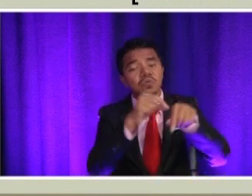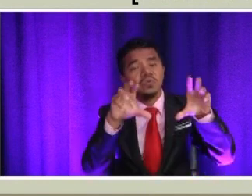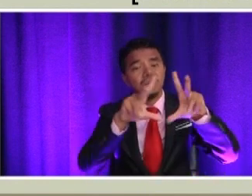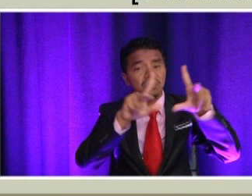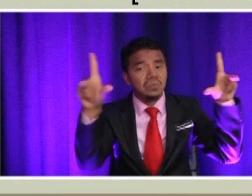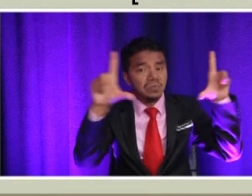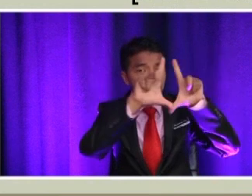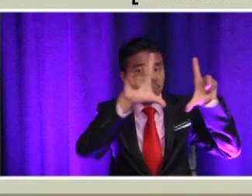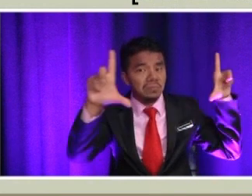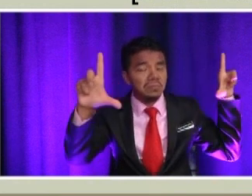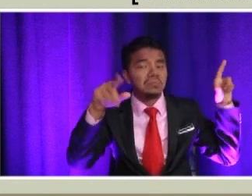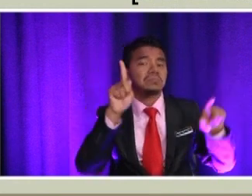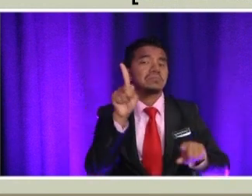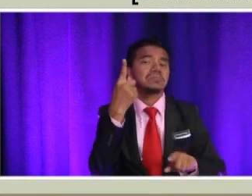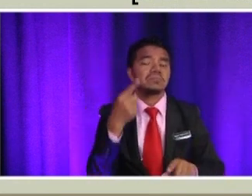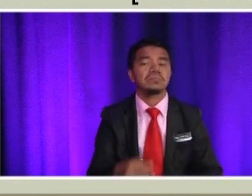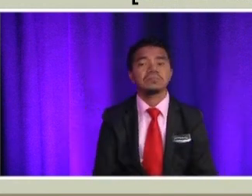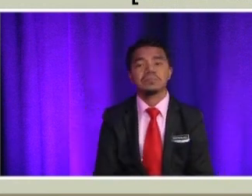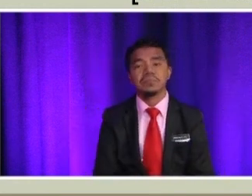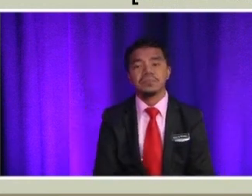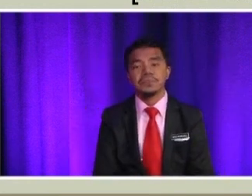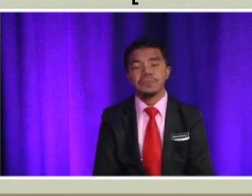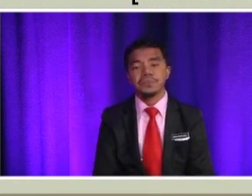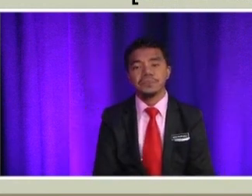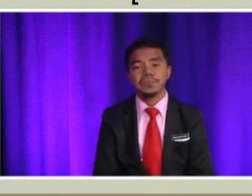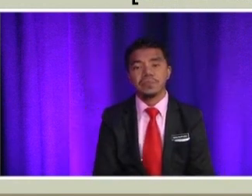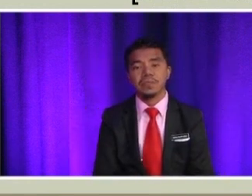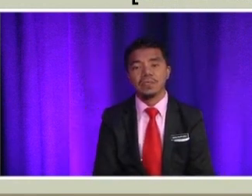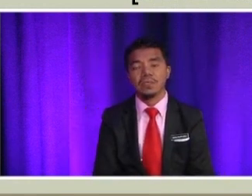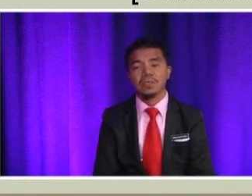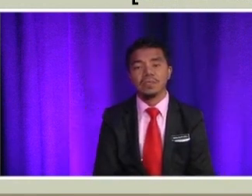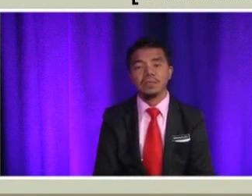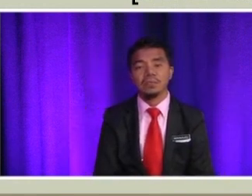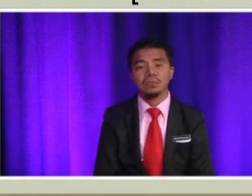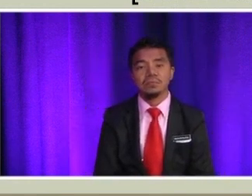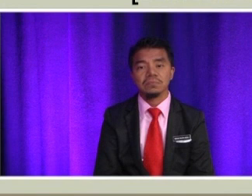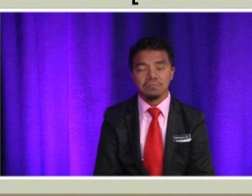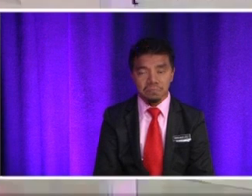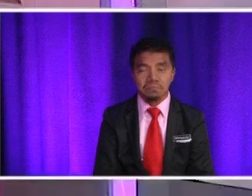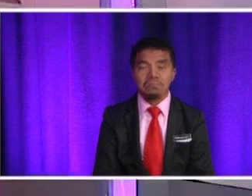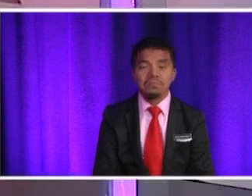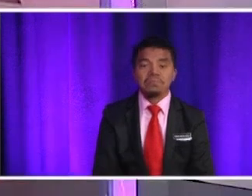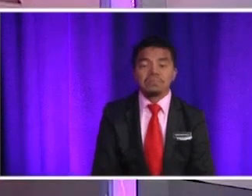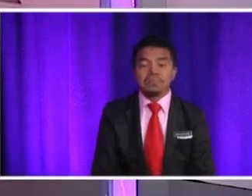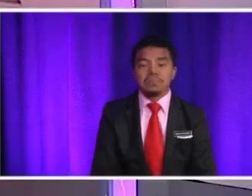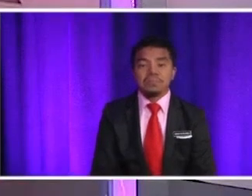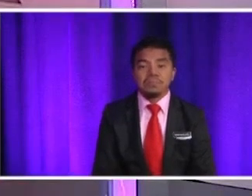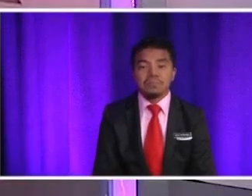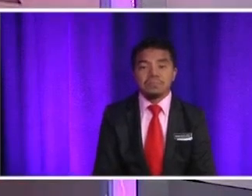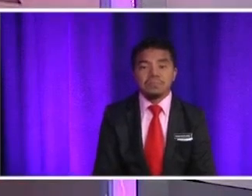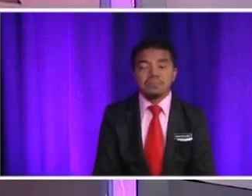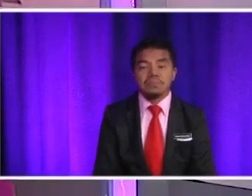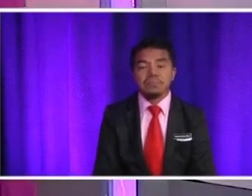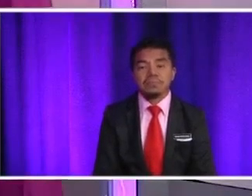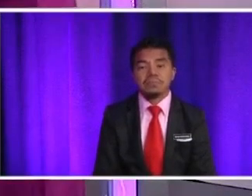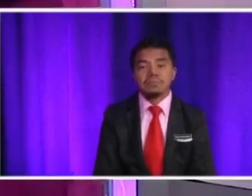yang seterusnya dari segi promosi tadi, promosi produk harga. Kan? Produk dia dua,